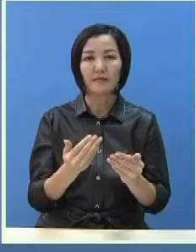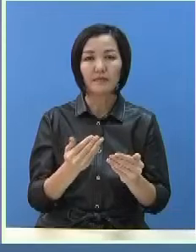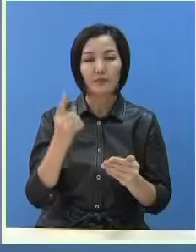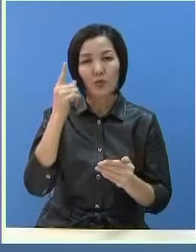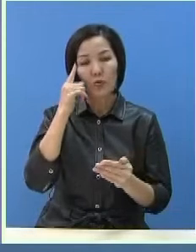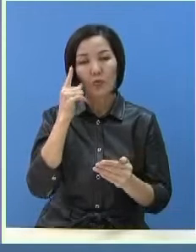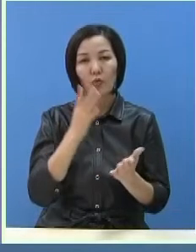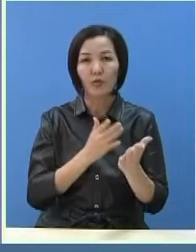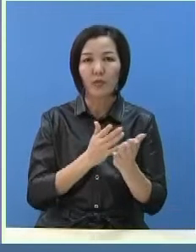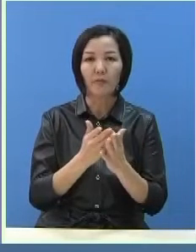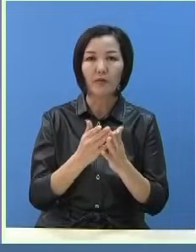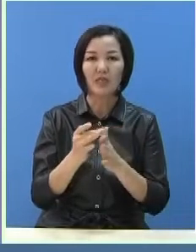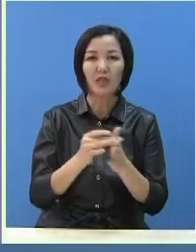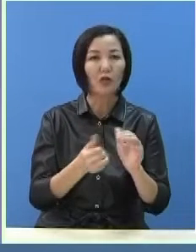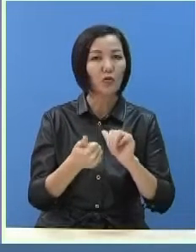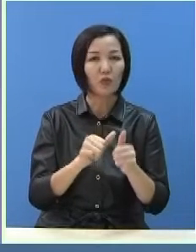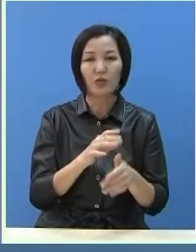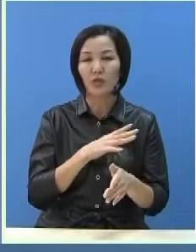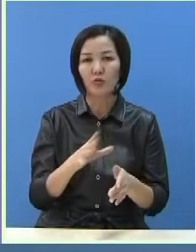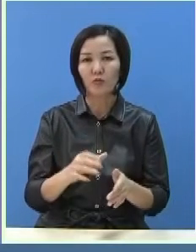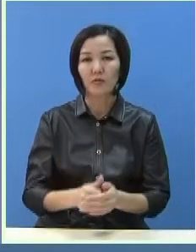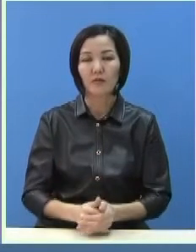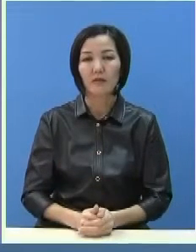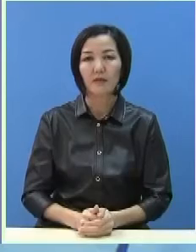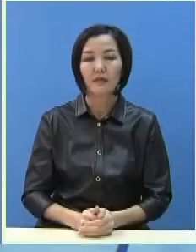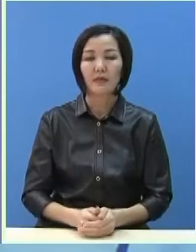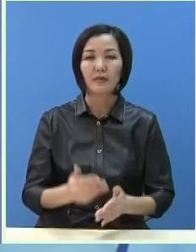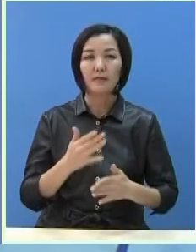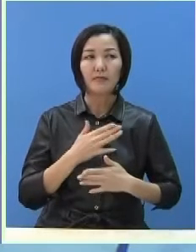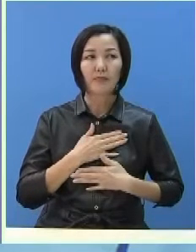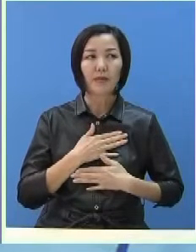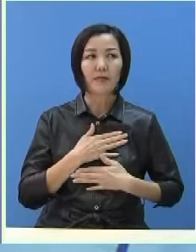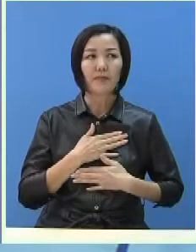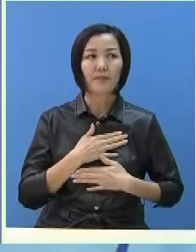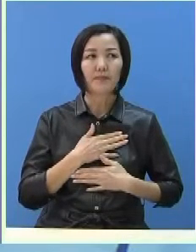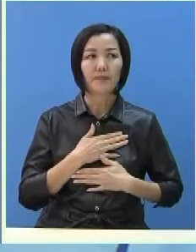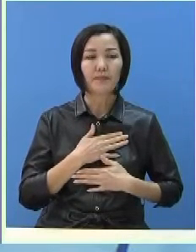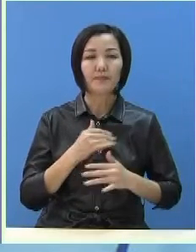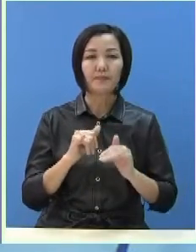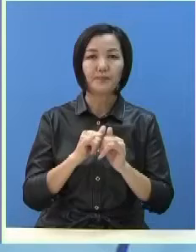тым күрт өзгертіп жатқанымыз жоқ па, Амангелді аға? Жоқ, мен басқа жағын айтып отырған жоқпын. Өркендеуінде әлемдік